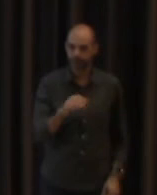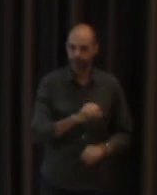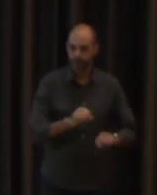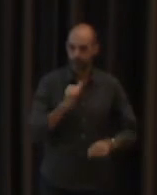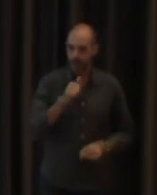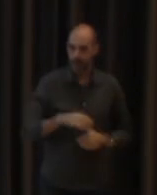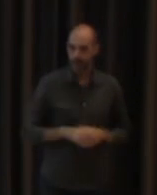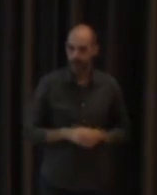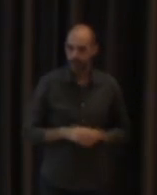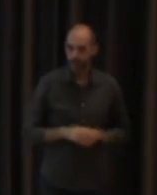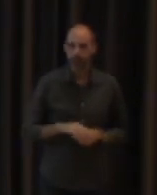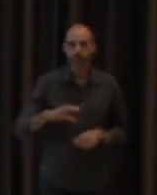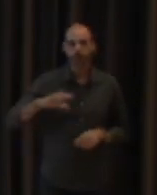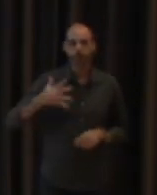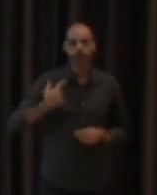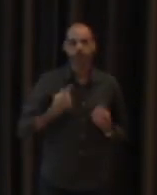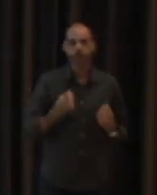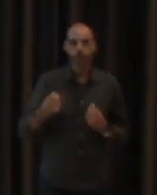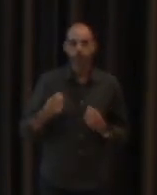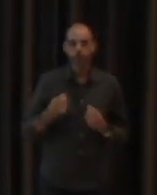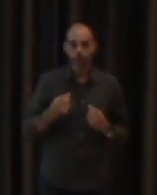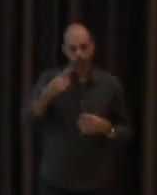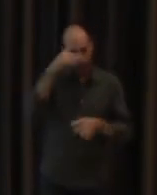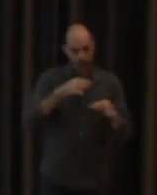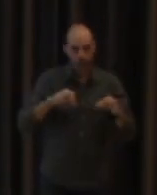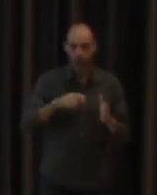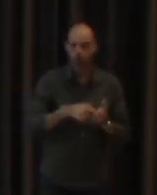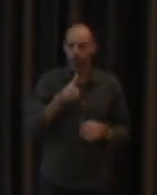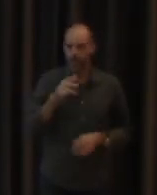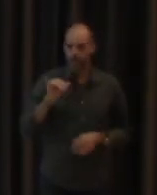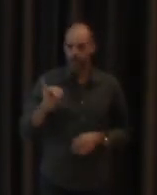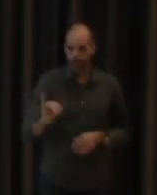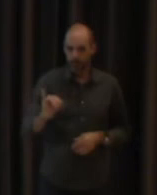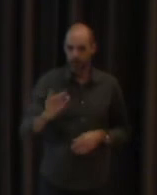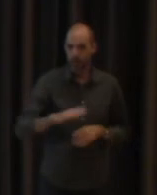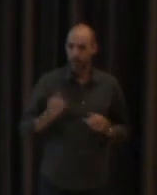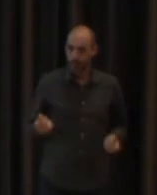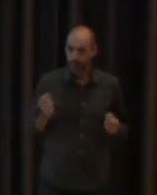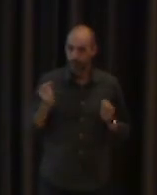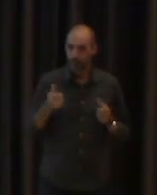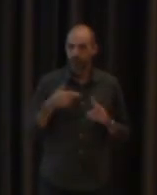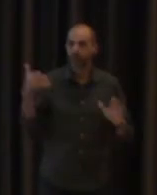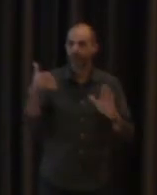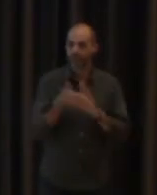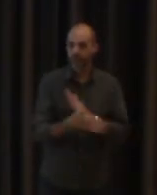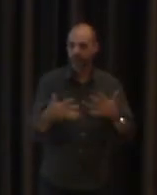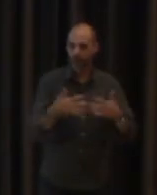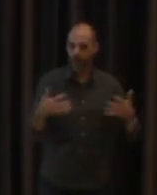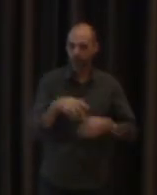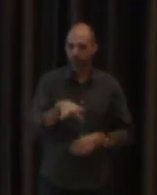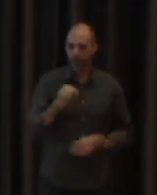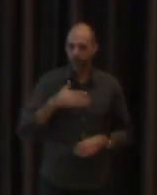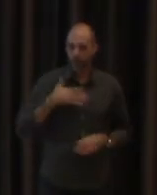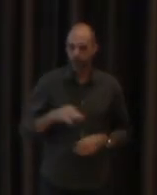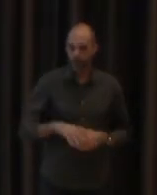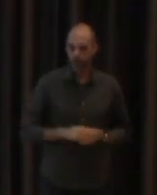5 necessitem el pronom i, doncs el pronom comitatiu, per poder donar sentit a la frase. Però tot